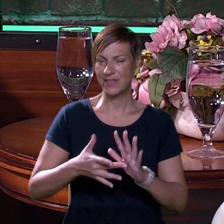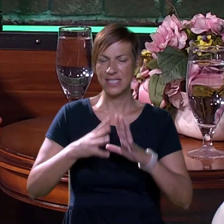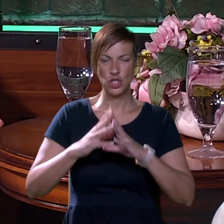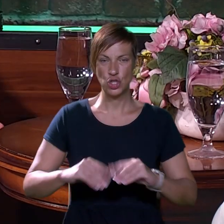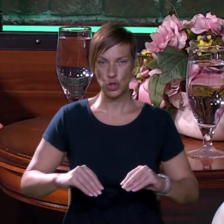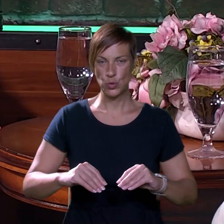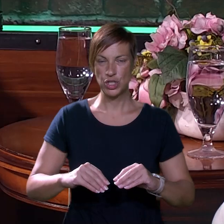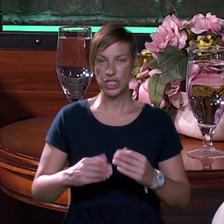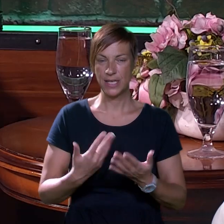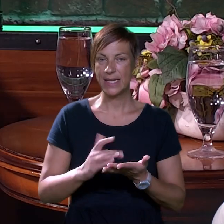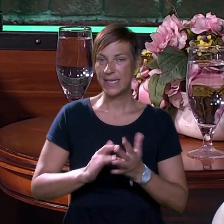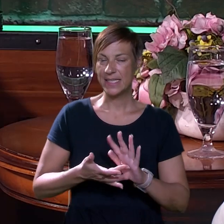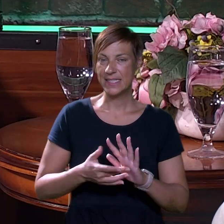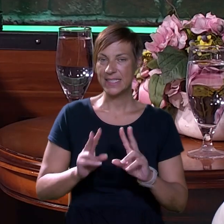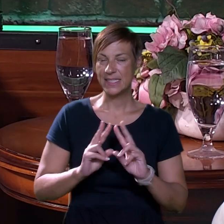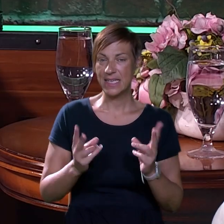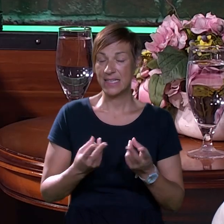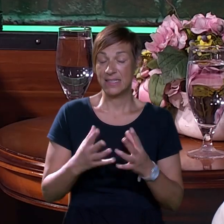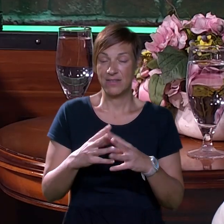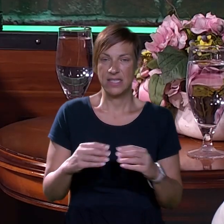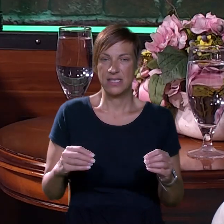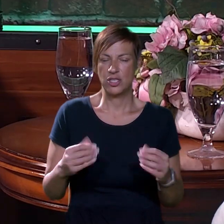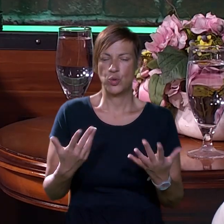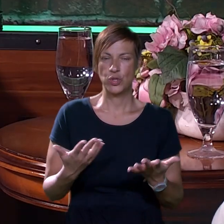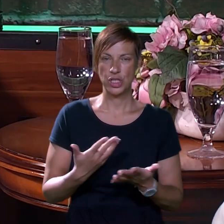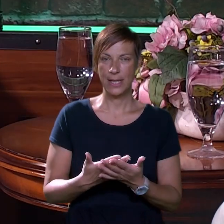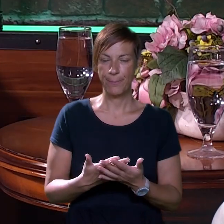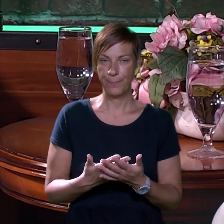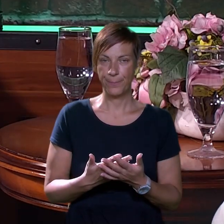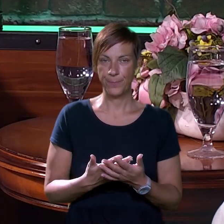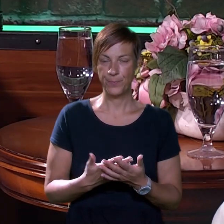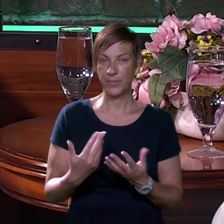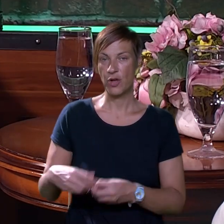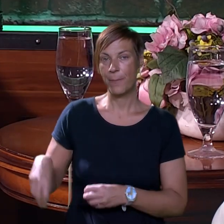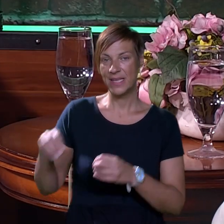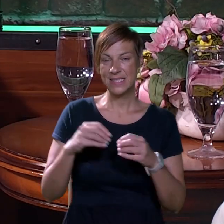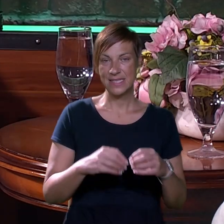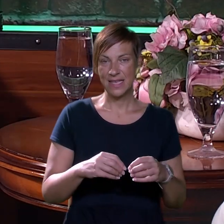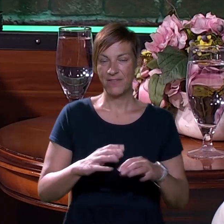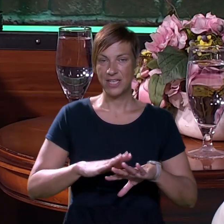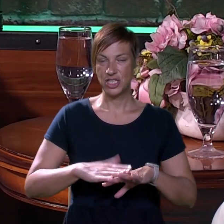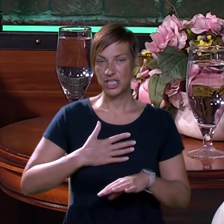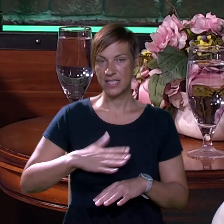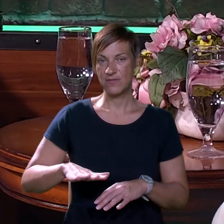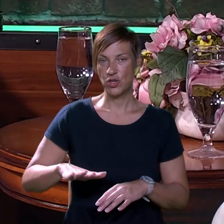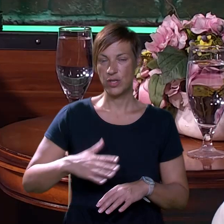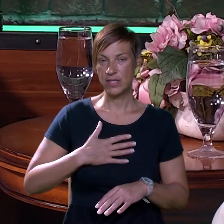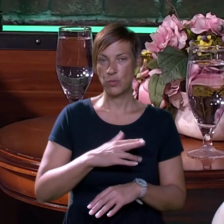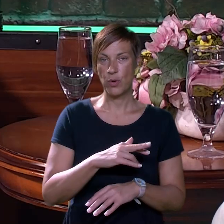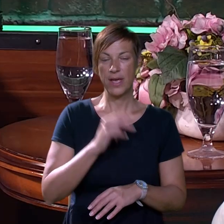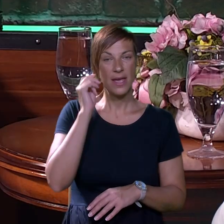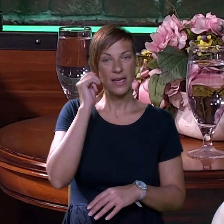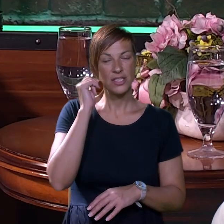sve sruši. Sruši ti se cijeli smisao života. Opet se vraćam na svoju djecu,